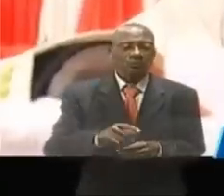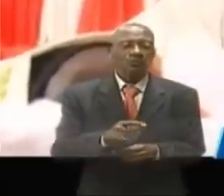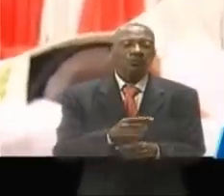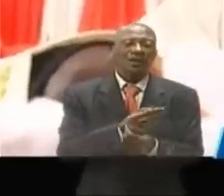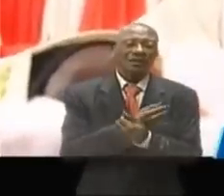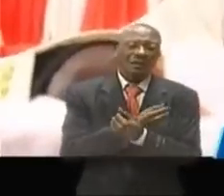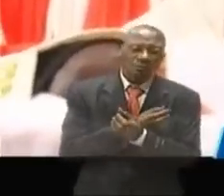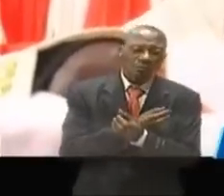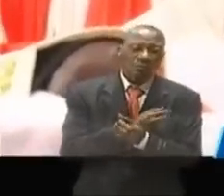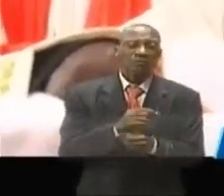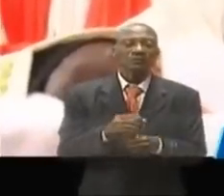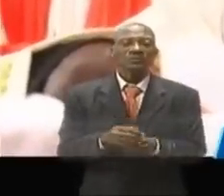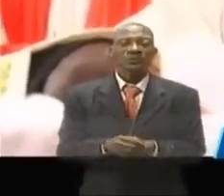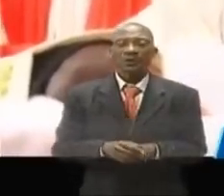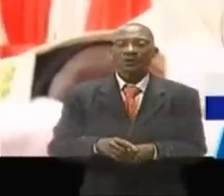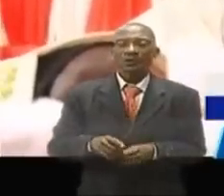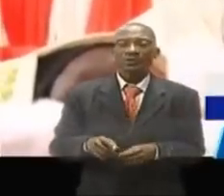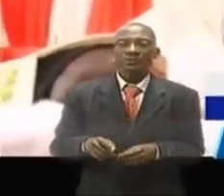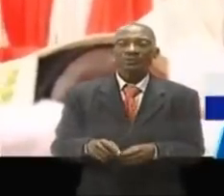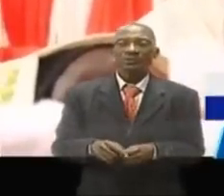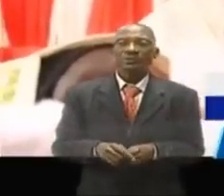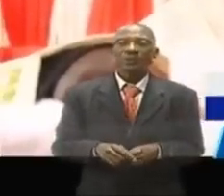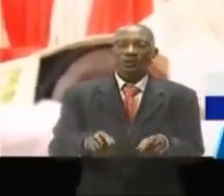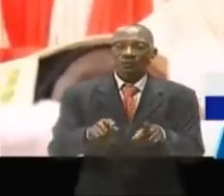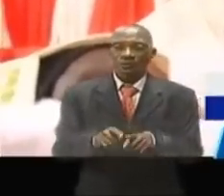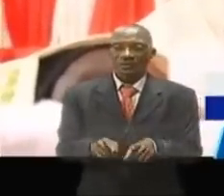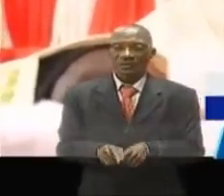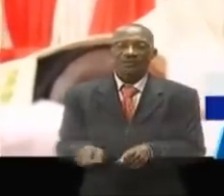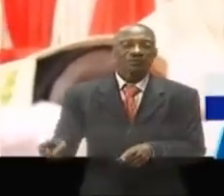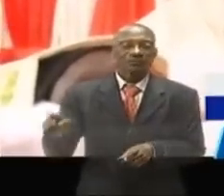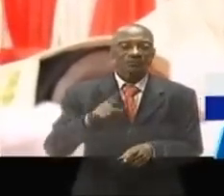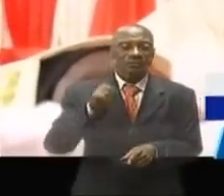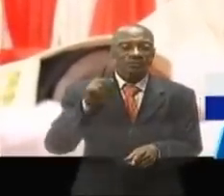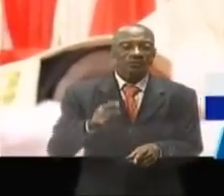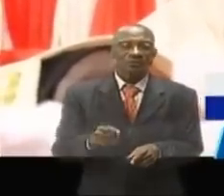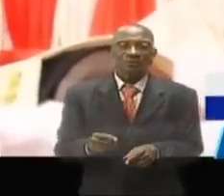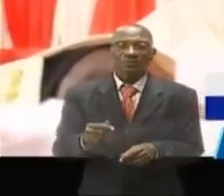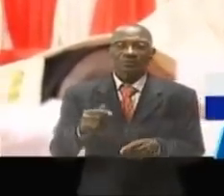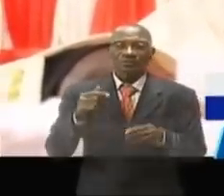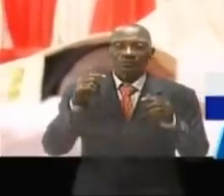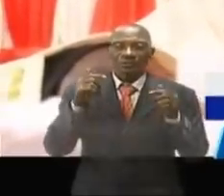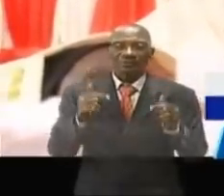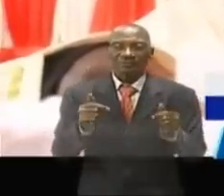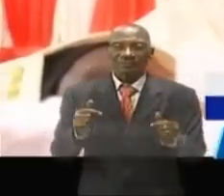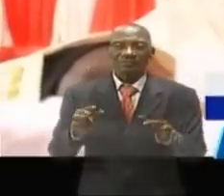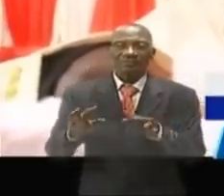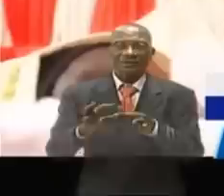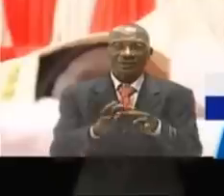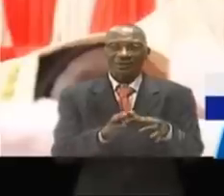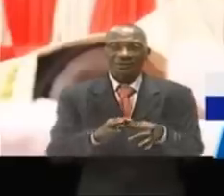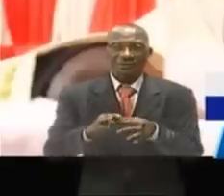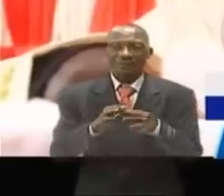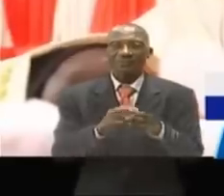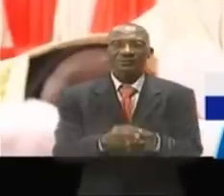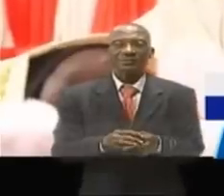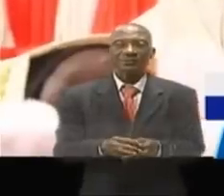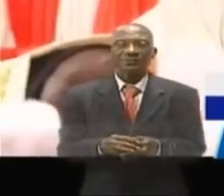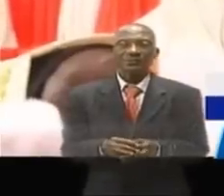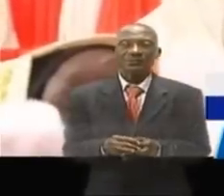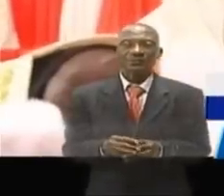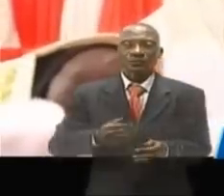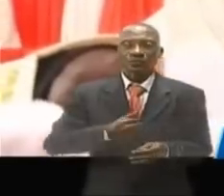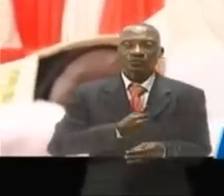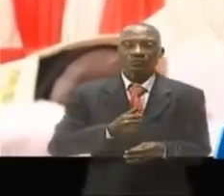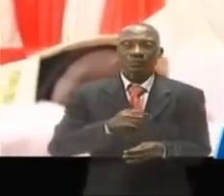Aimez le travail bien fait, afin de prendre l'Église de Dieu en charge, afin de vous